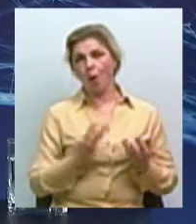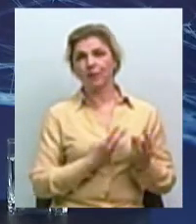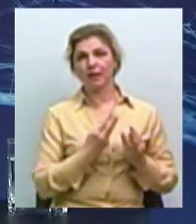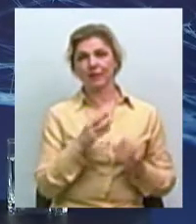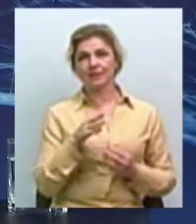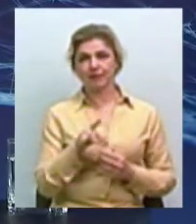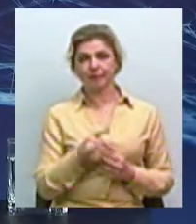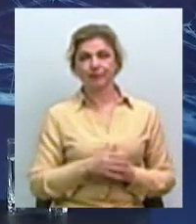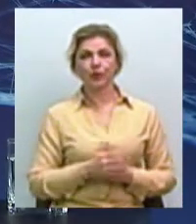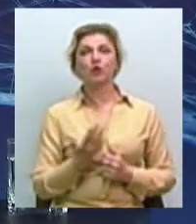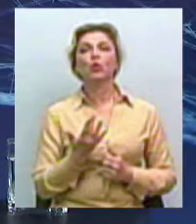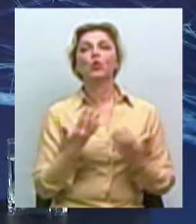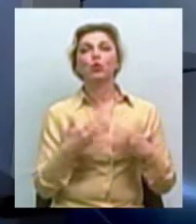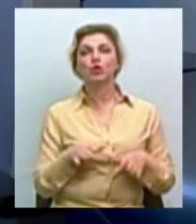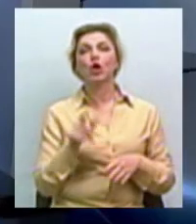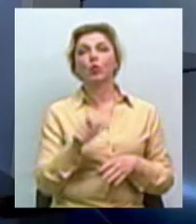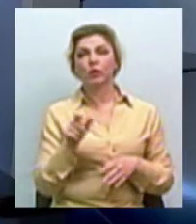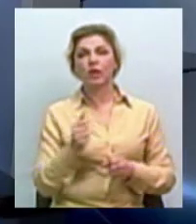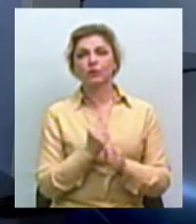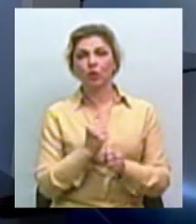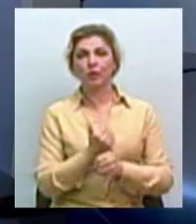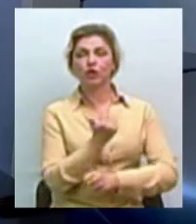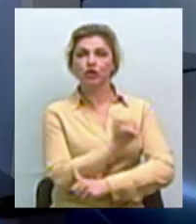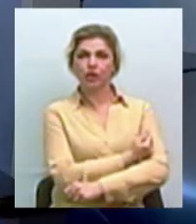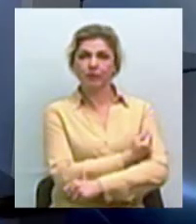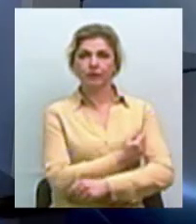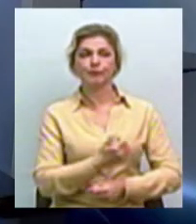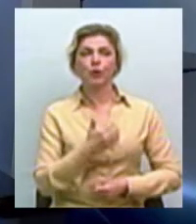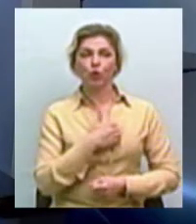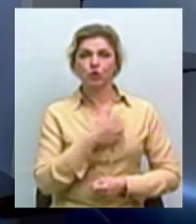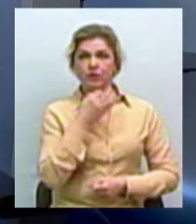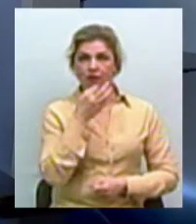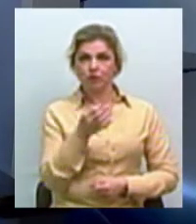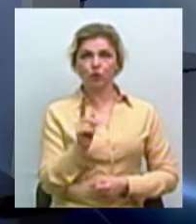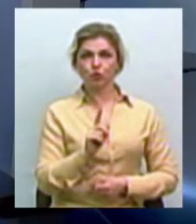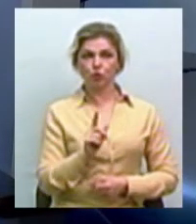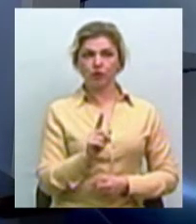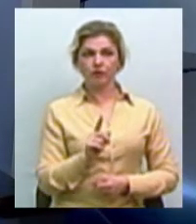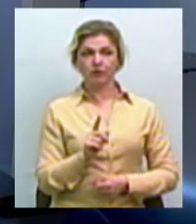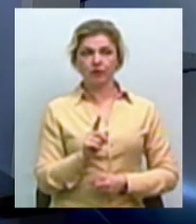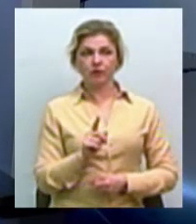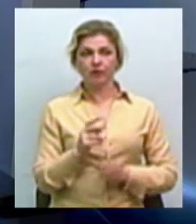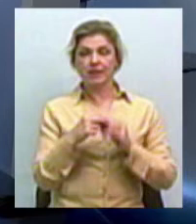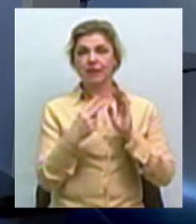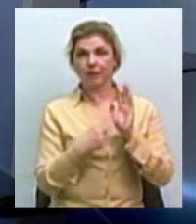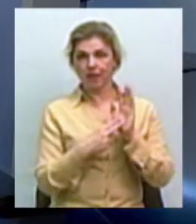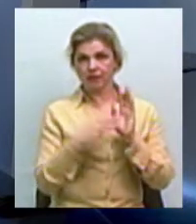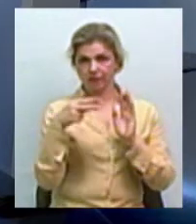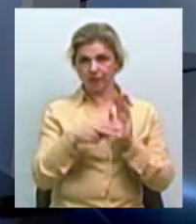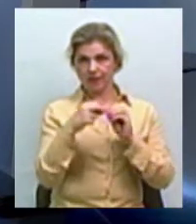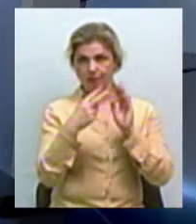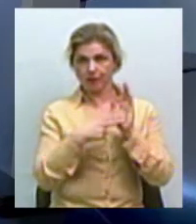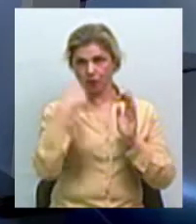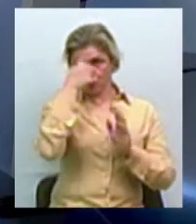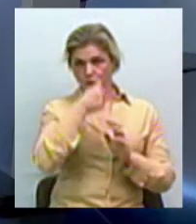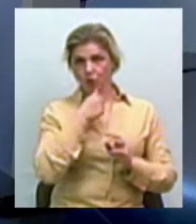А скільки вже людей зробили щеплення? Я хочу вам сказати, що з 17-го року, з лютого місяця, в